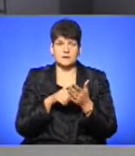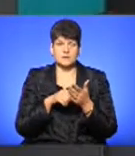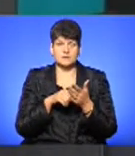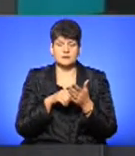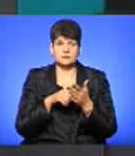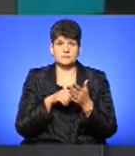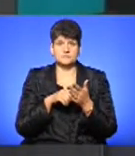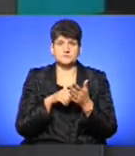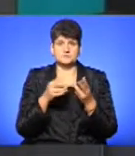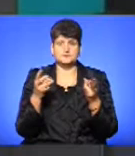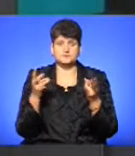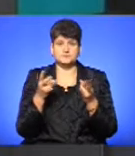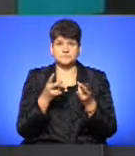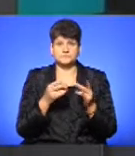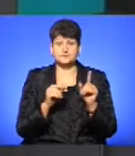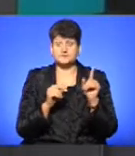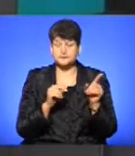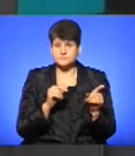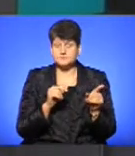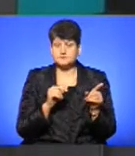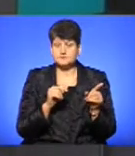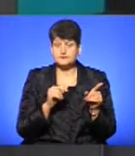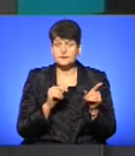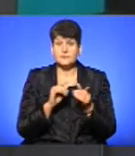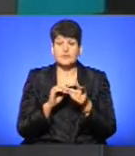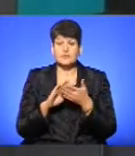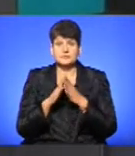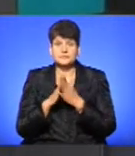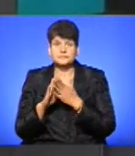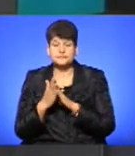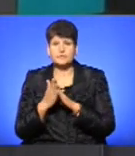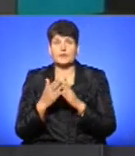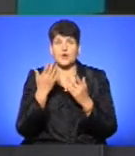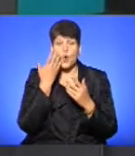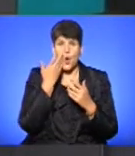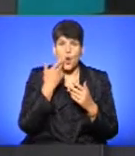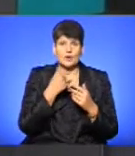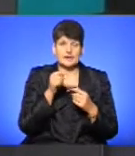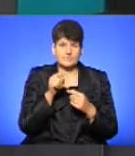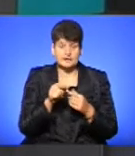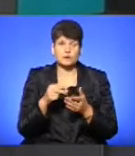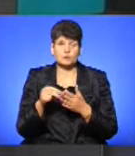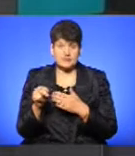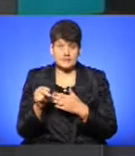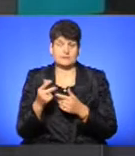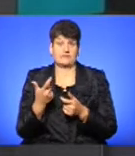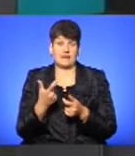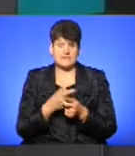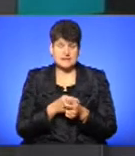що треба з ним настільки налагодити, що коли ви придбали вакцину, цю вакцину,